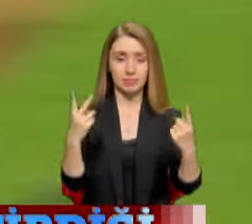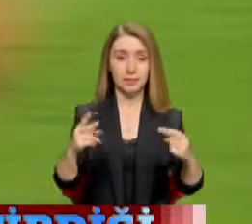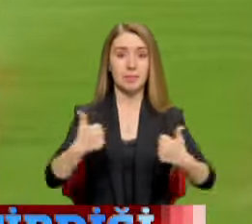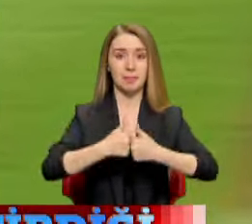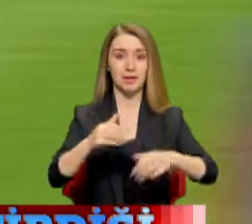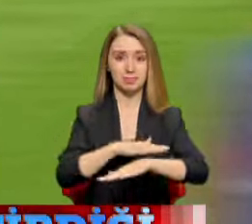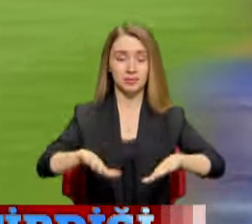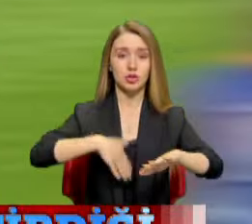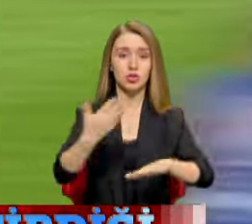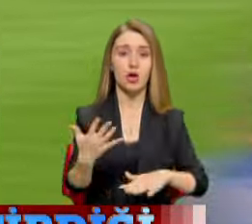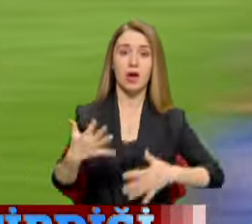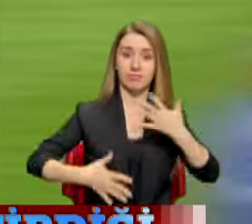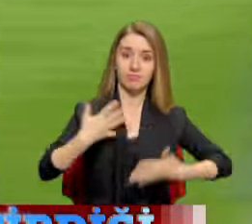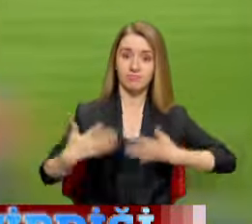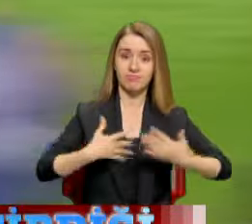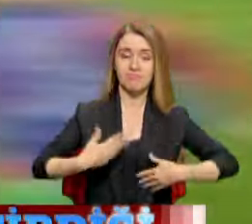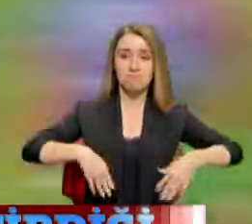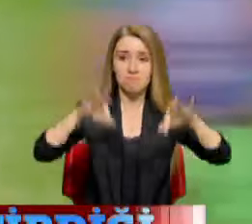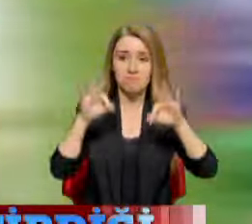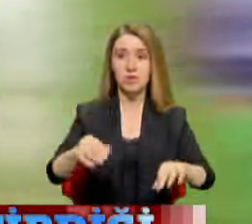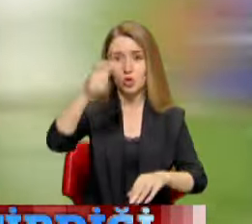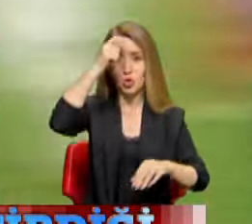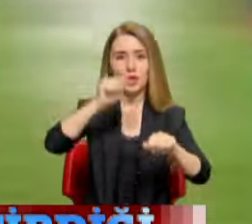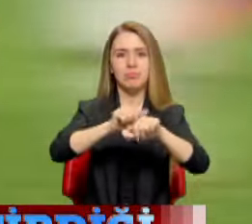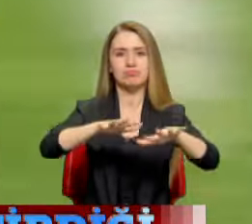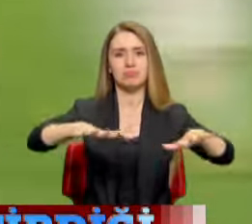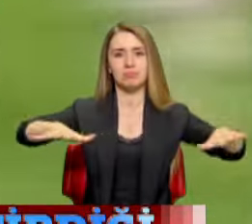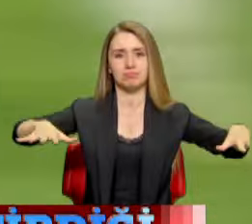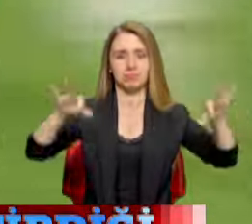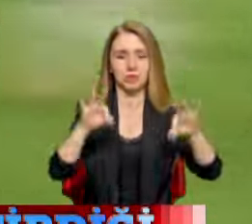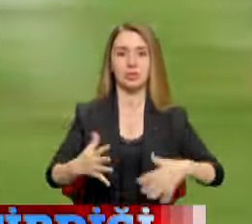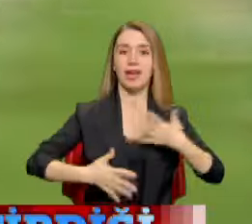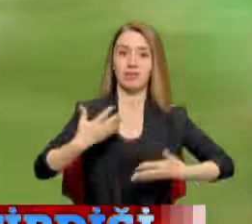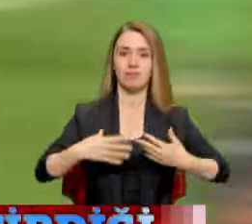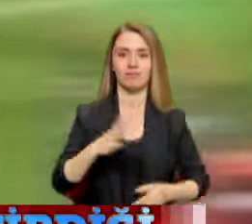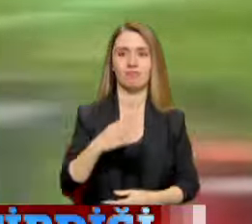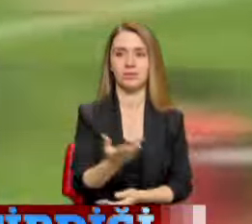maçın sonrası coşku Leipzig'den başlayıp tüm Türkiye'ye yayıldı.